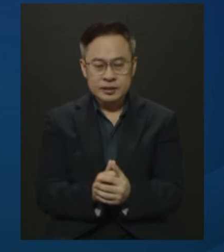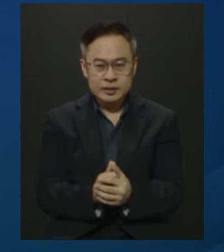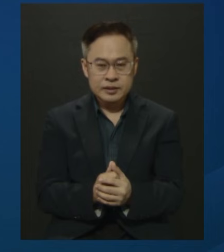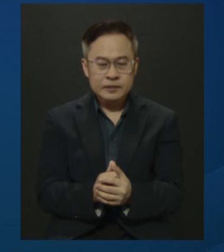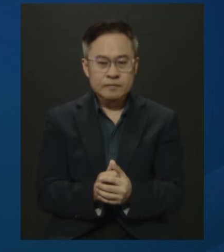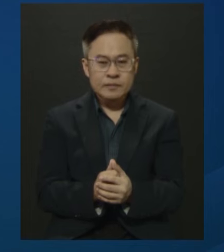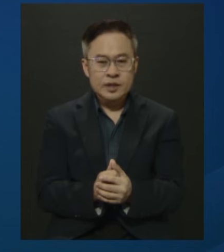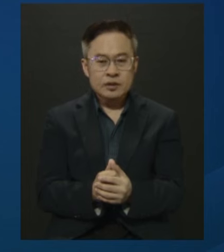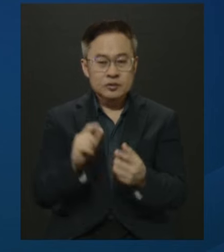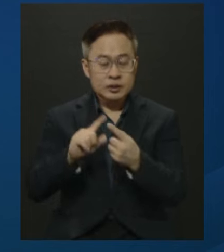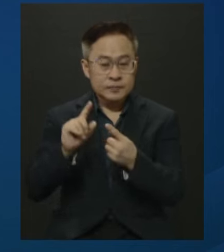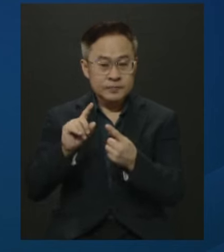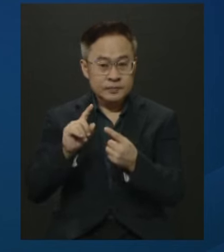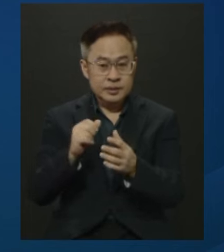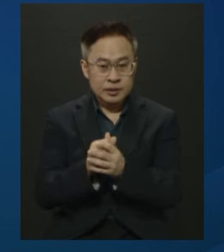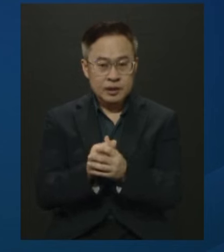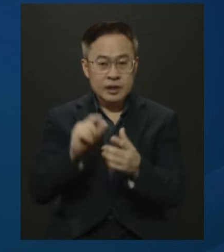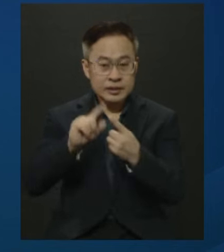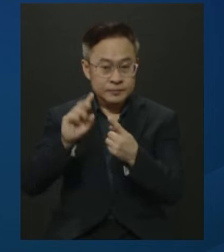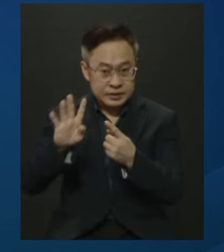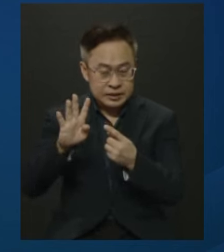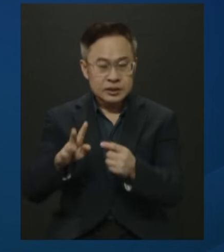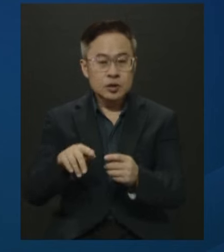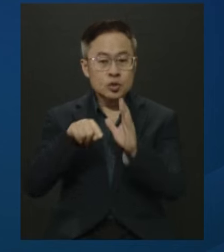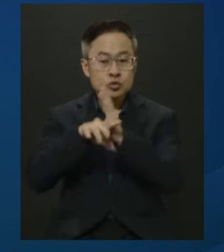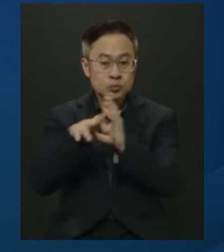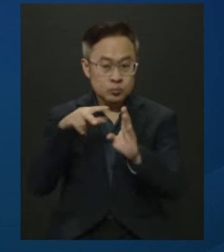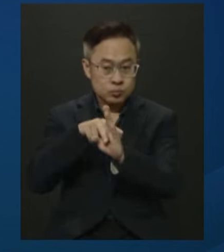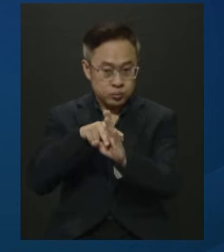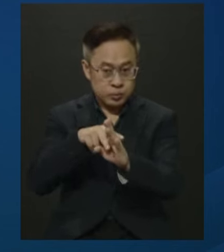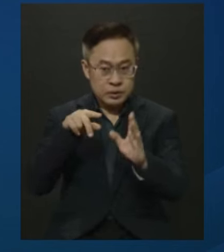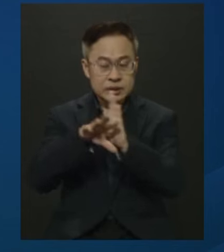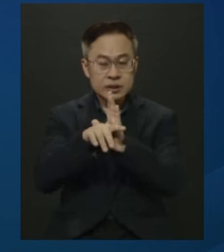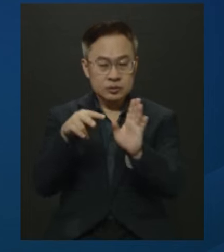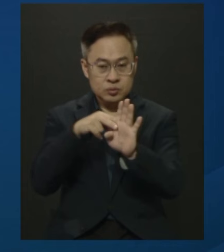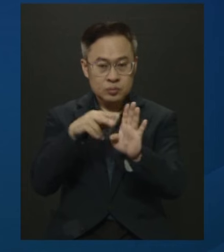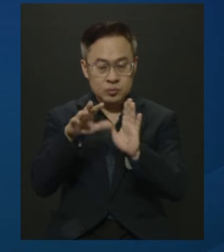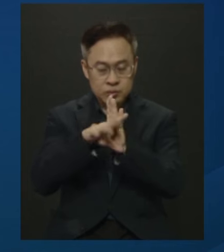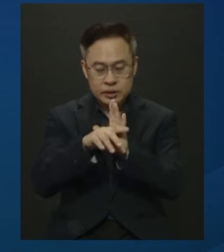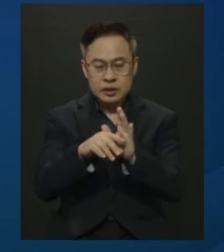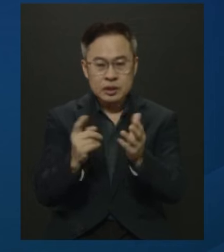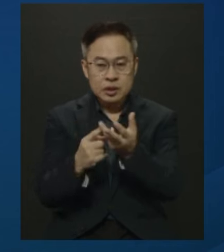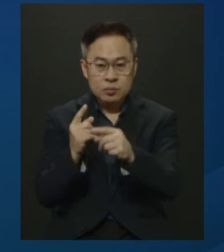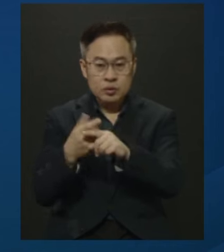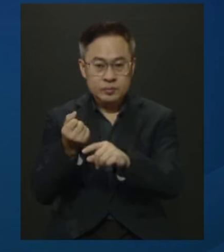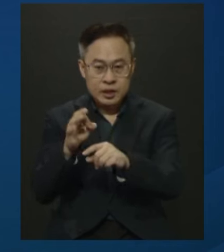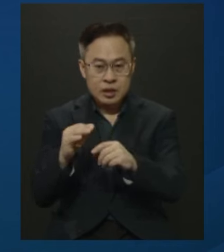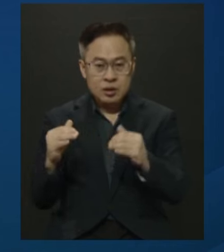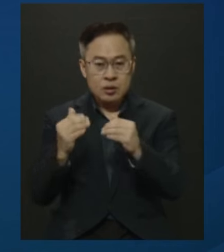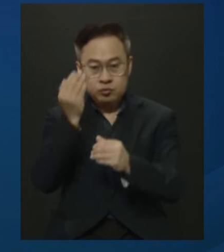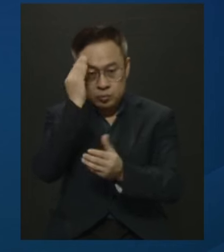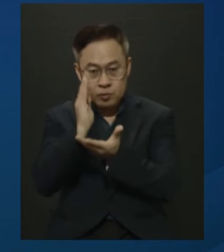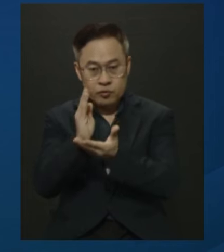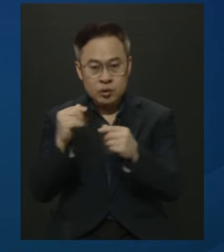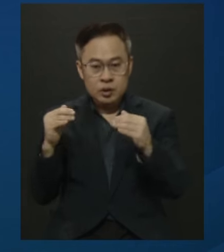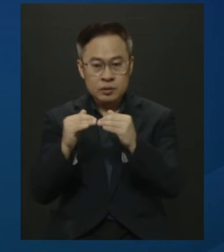แต้มค่ะส่วนที่3ค่ะที่4ค่ะขออภัยเป็นบูเวฟชลบุรีมี19แต้มเท่ากับแบ็คเพิร์ลยูไนเต็ดนั่นเอง โอ้โหแล้วดูห้อง